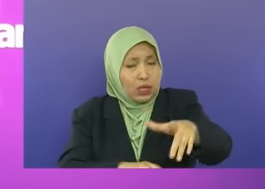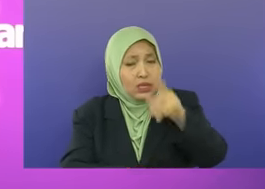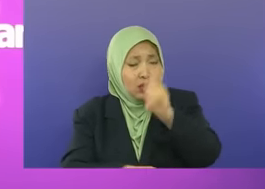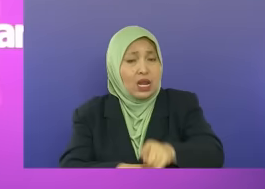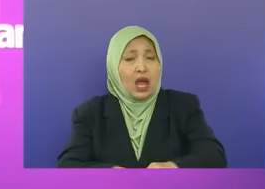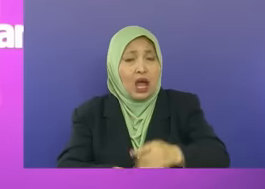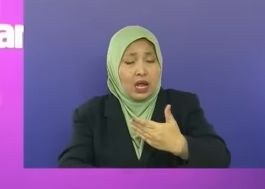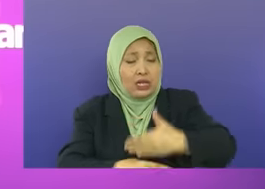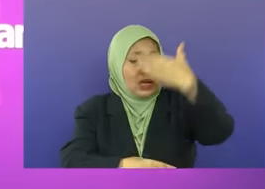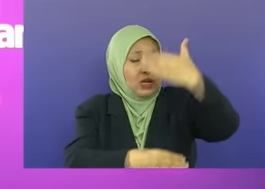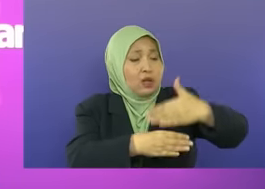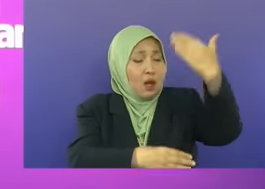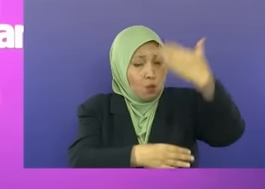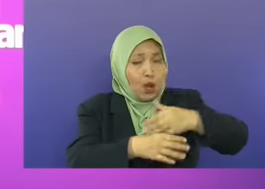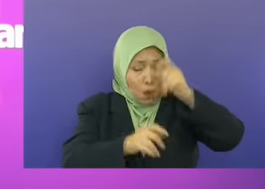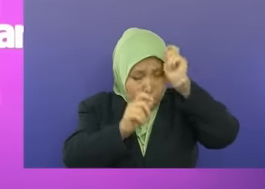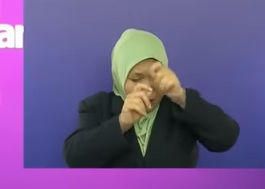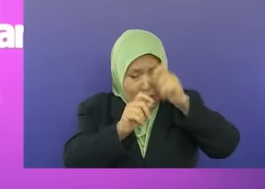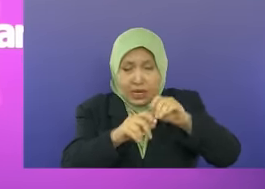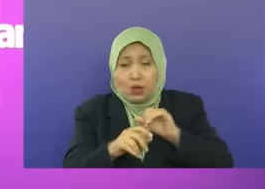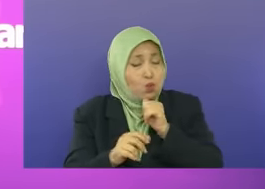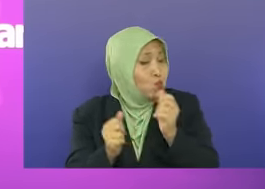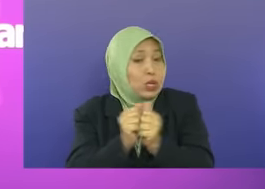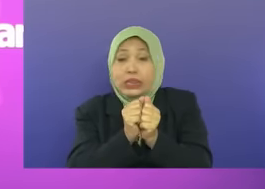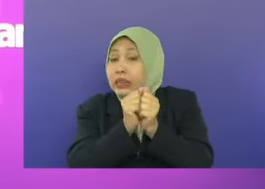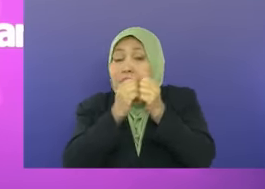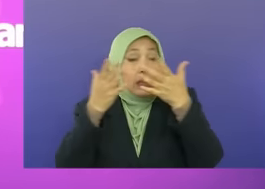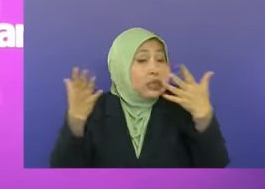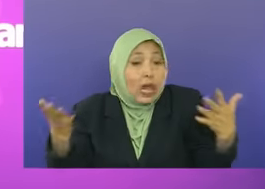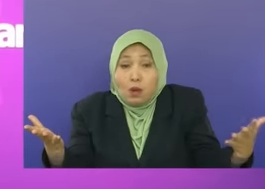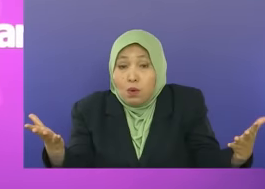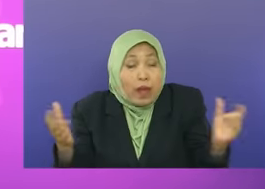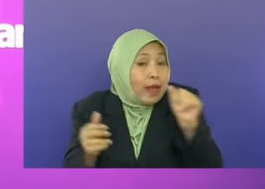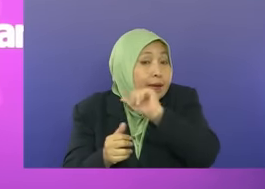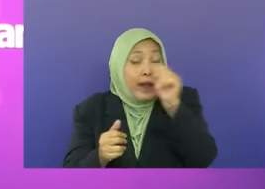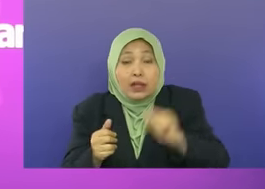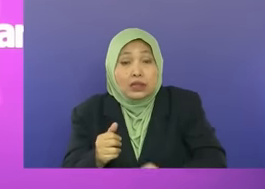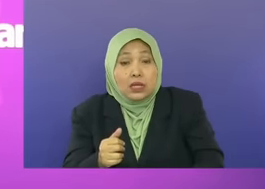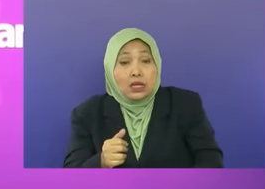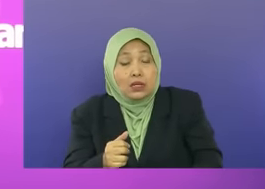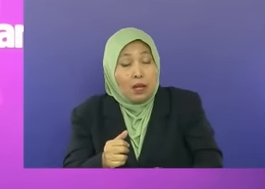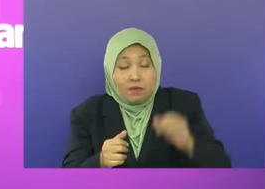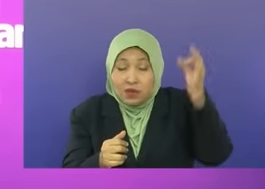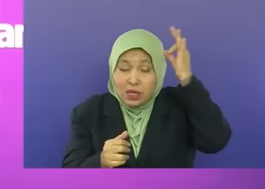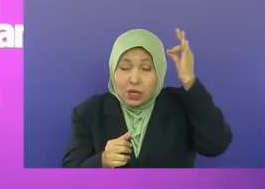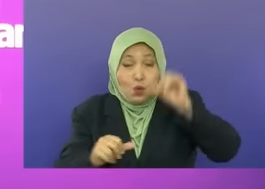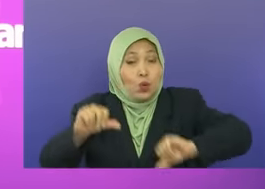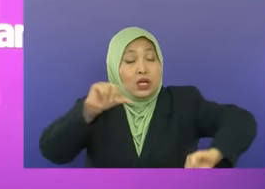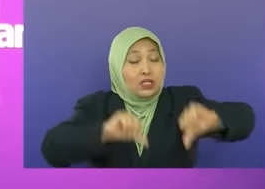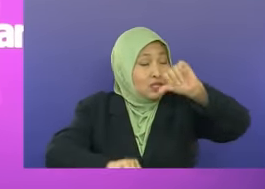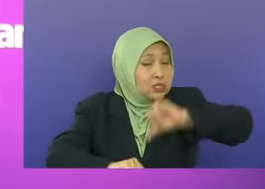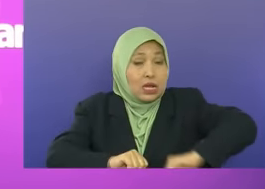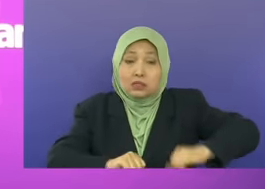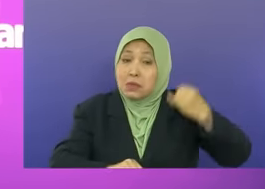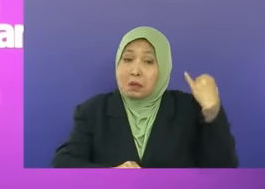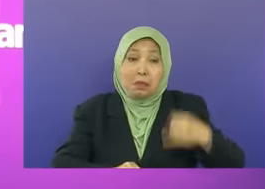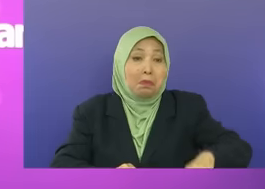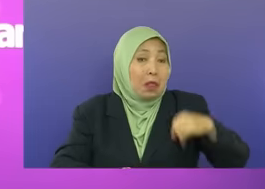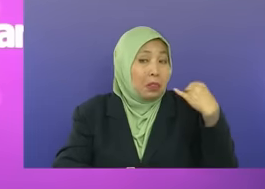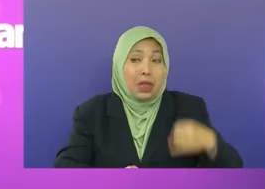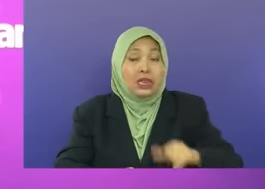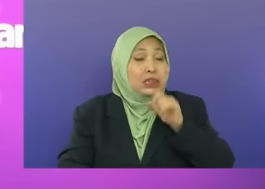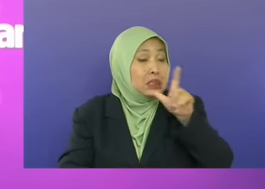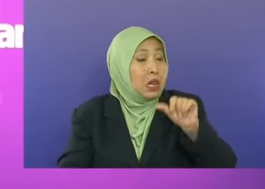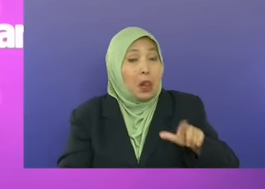dinding-dinding buat kontraksion dulu boleh ini tak ada dinding tidak ada apa fikih pakai sains memang tidak masuk akal